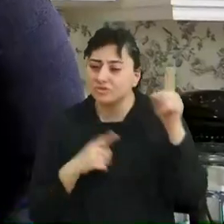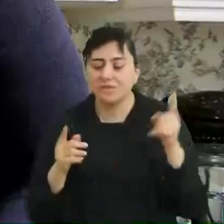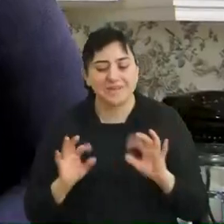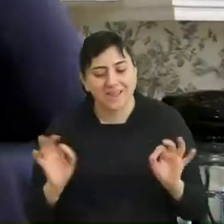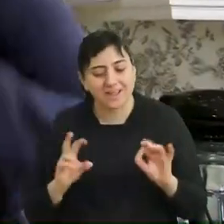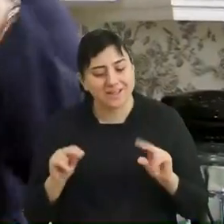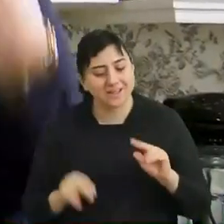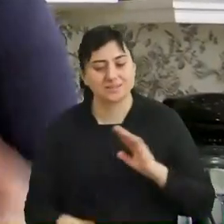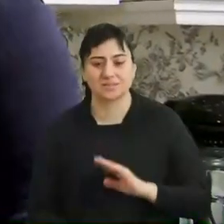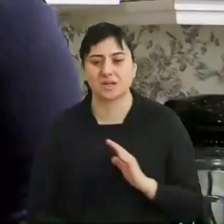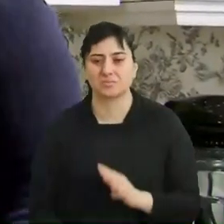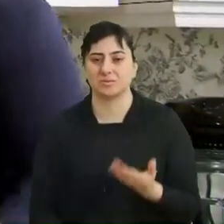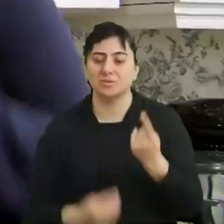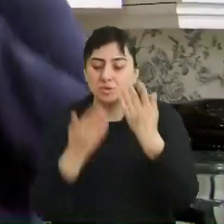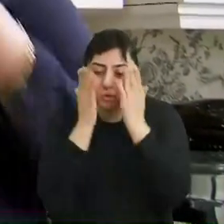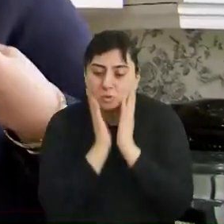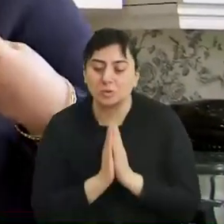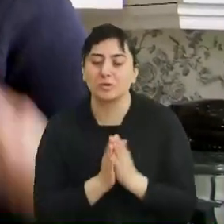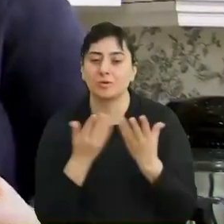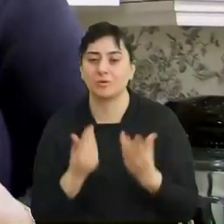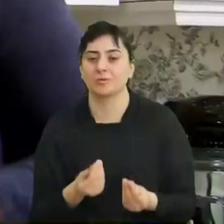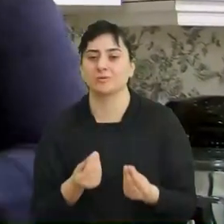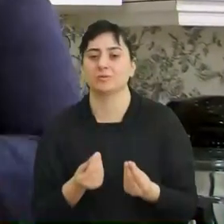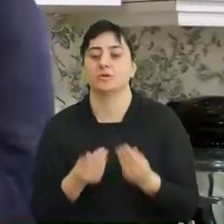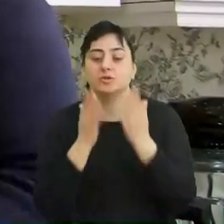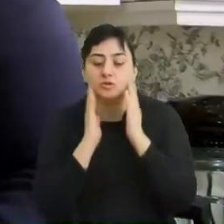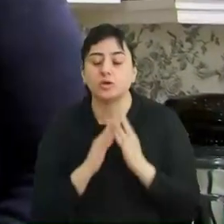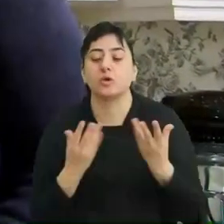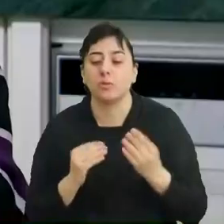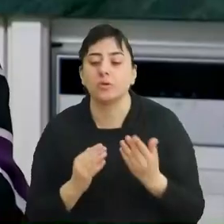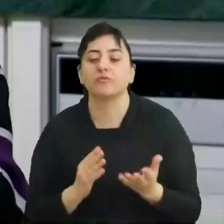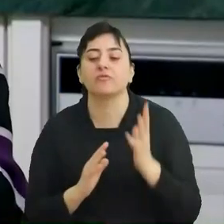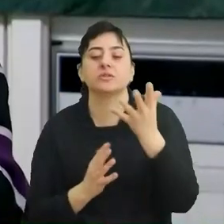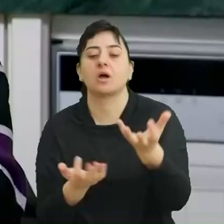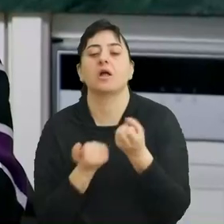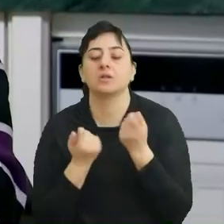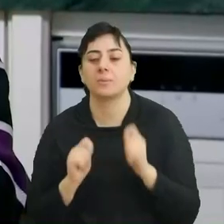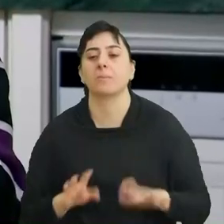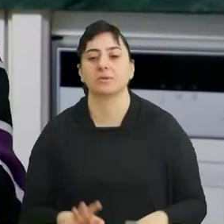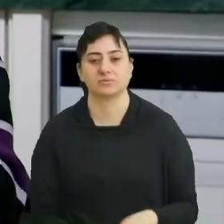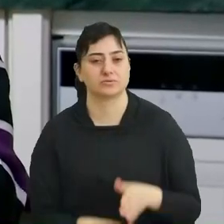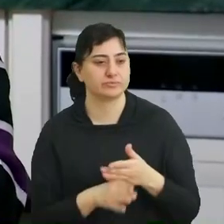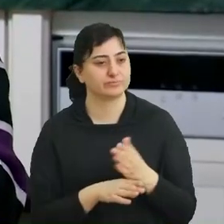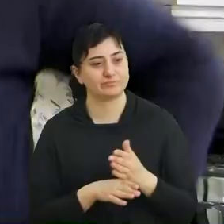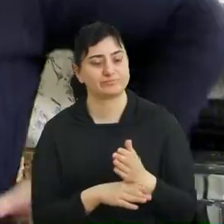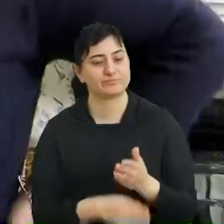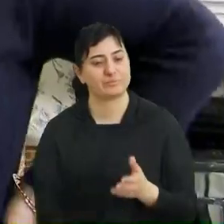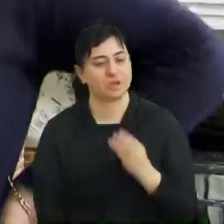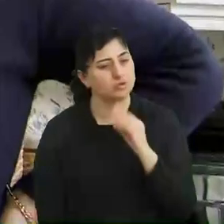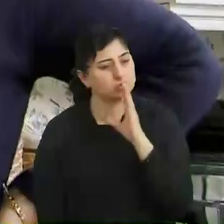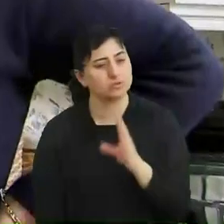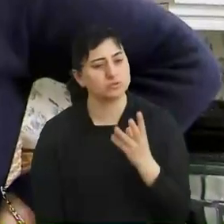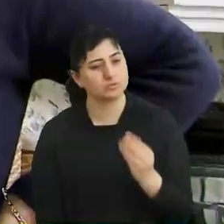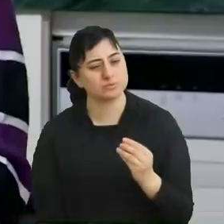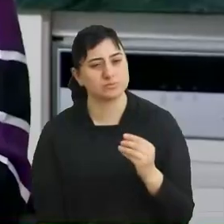ya? Bak azıcık şükret. Aza kanaat etmeyen çoğundan da olur. Doğru söylüyorsun aslında. Vallahi ciddi